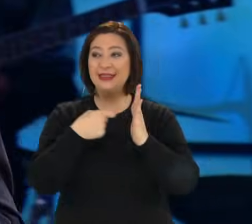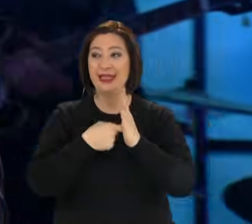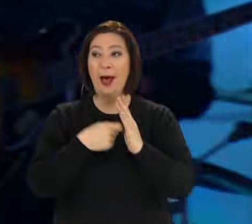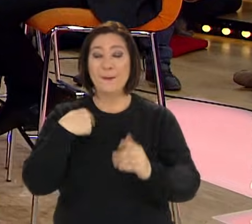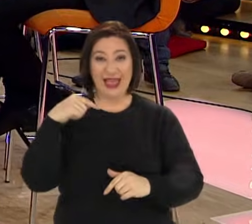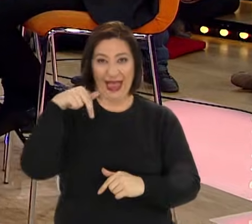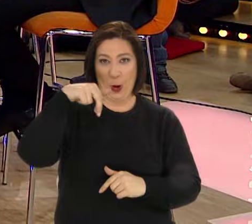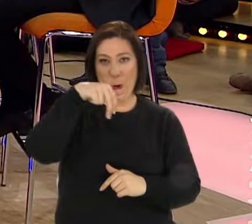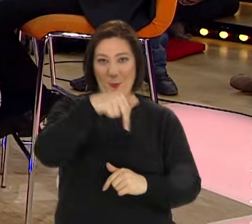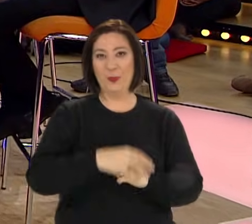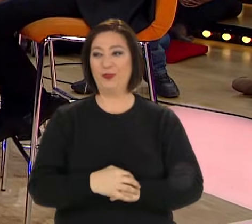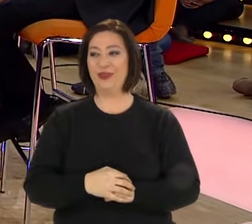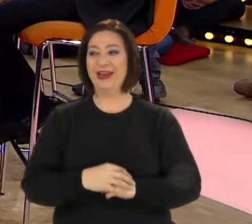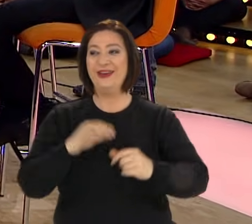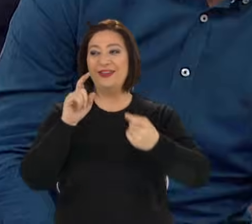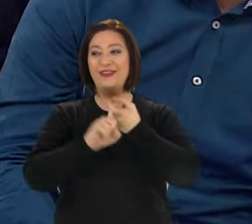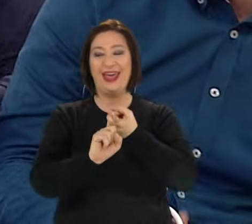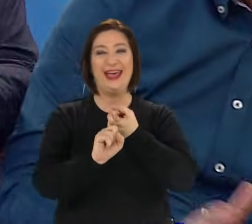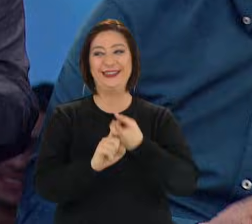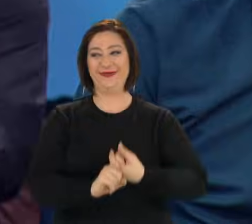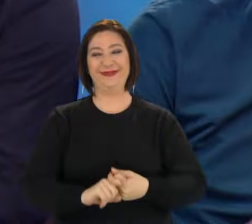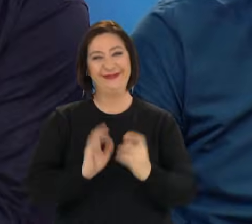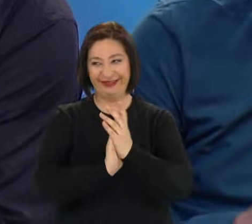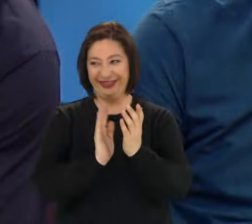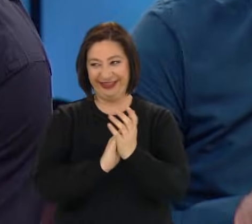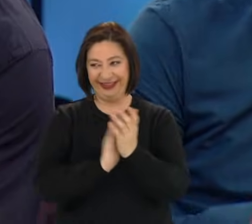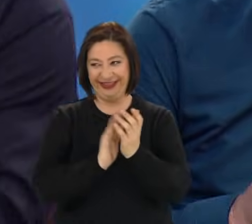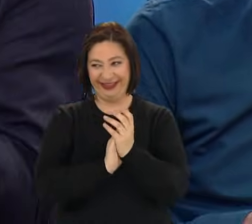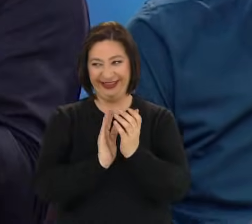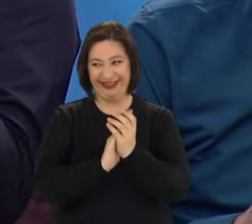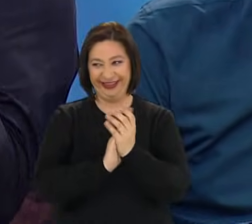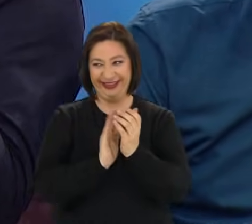Evet. Ben geliyorum ve... Cahit abicim,